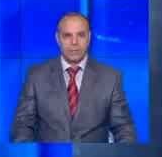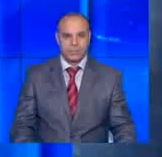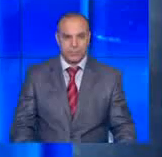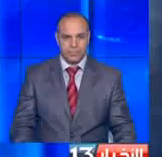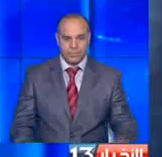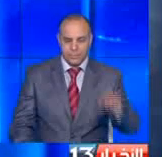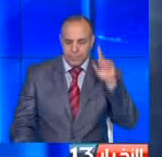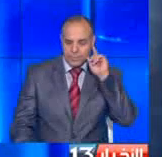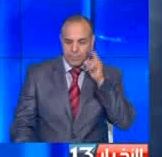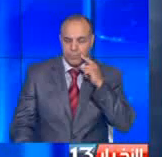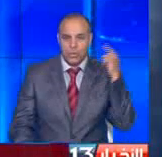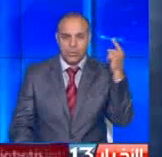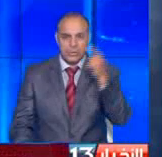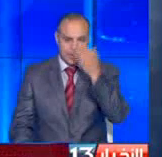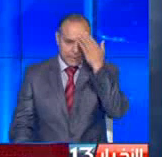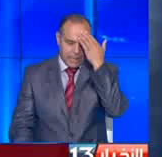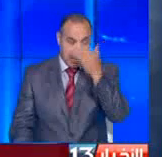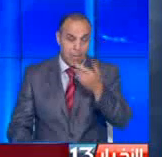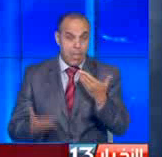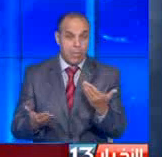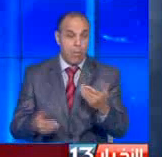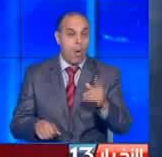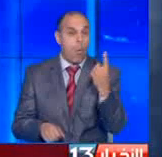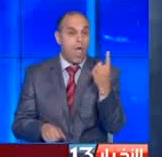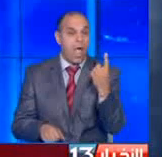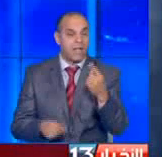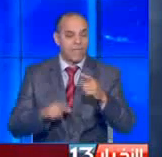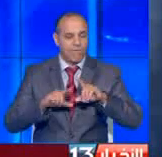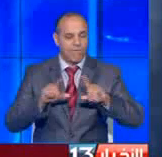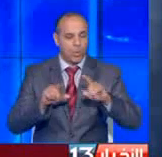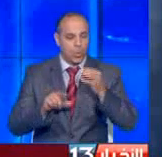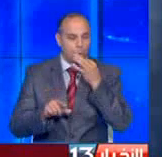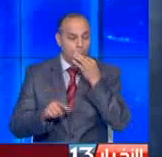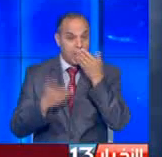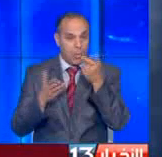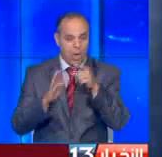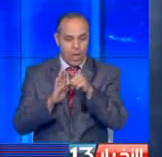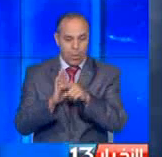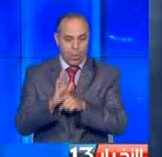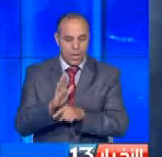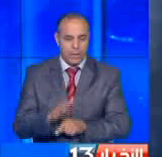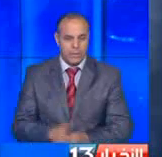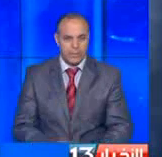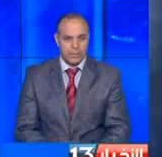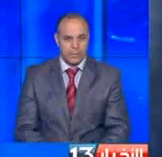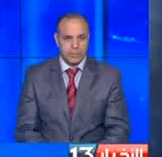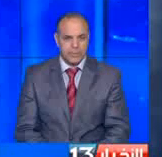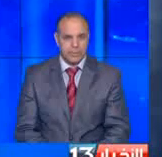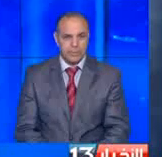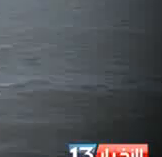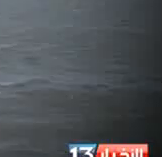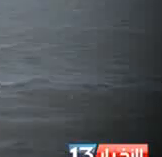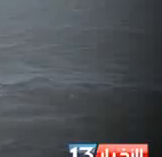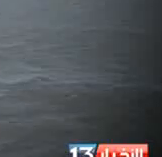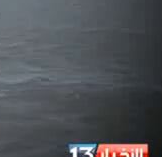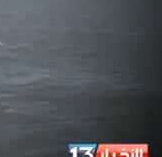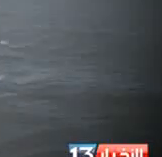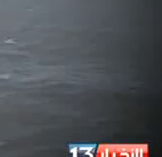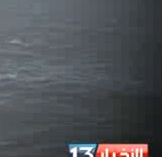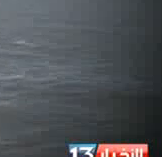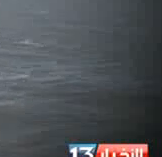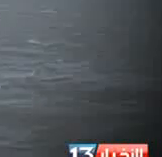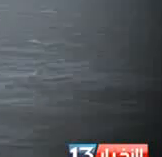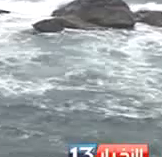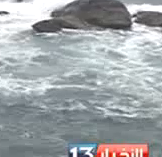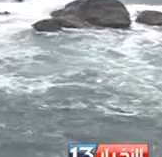السلام عليكم ورحمه الله الوحيد دور الفيتو ليس اليكم عناوين الاخبار القضاء